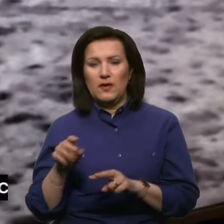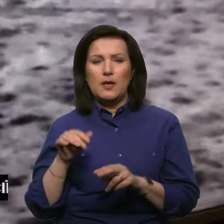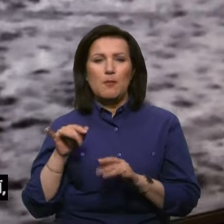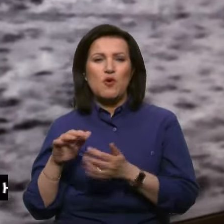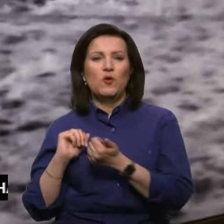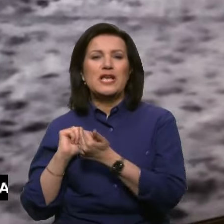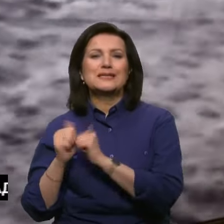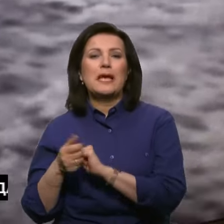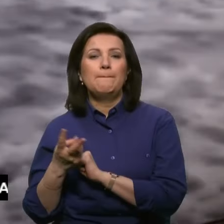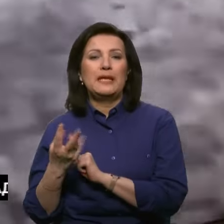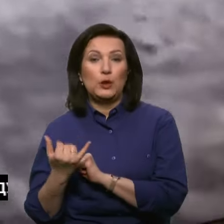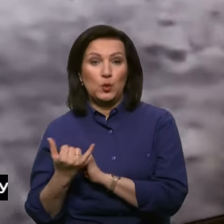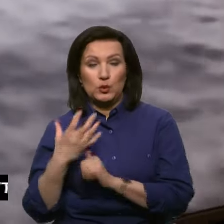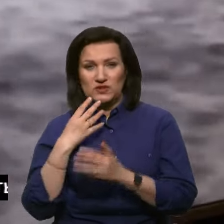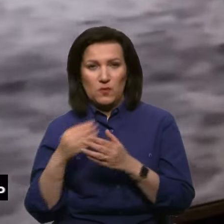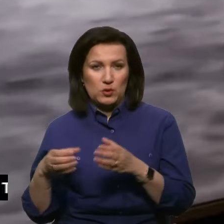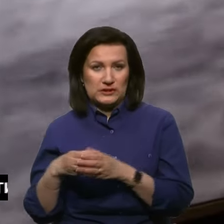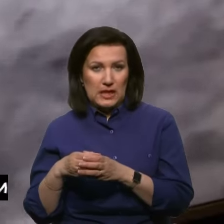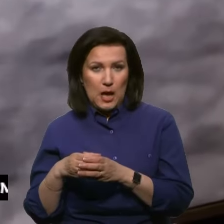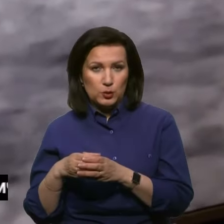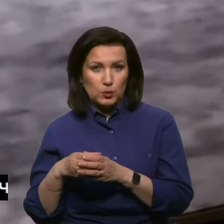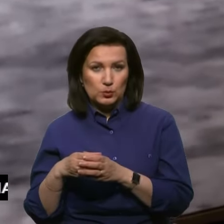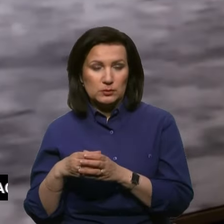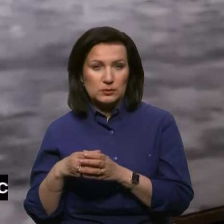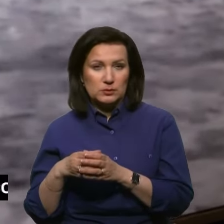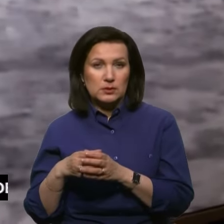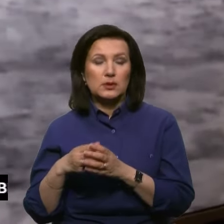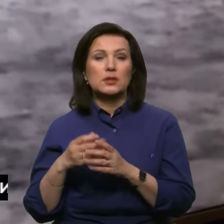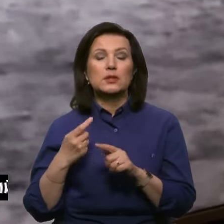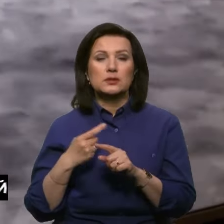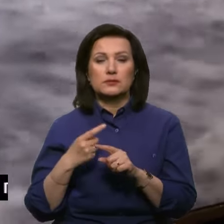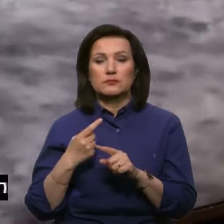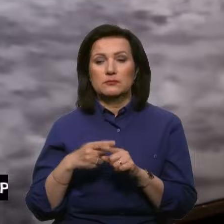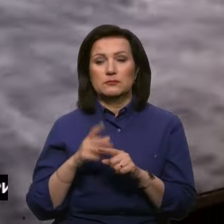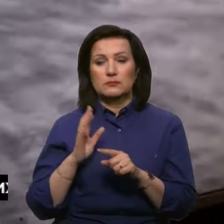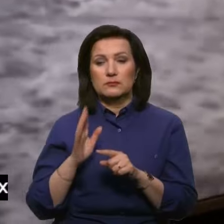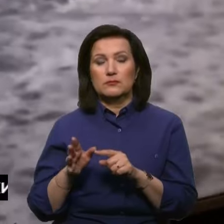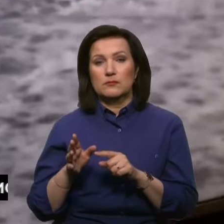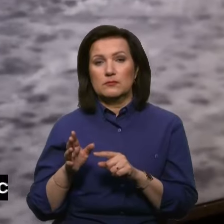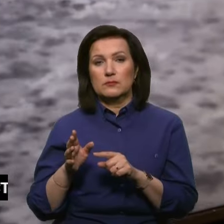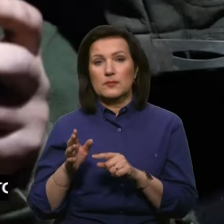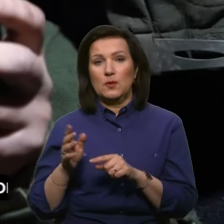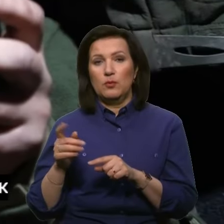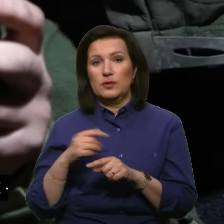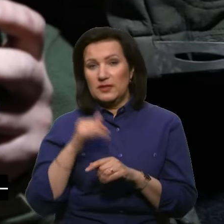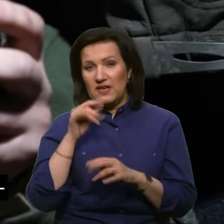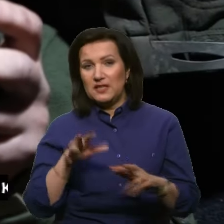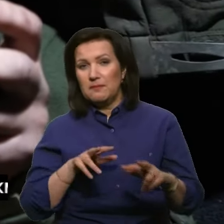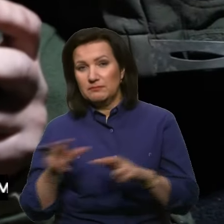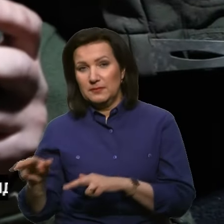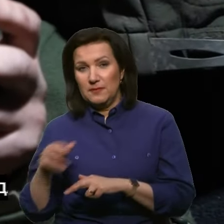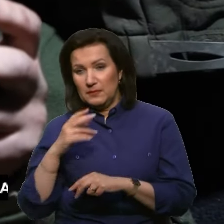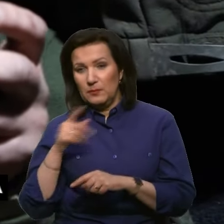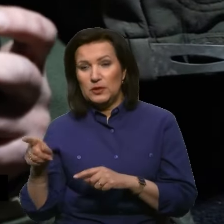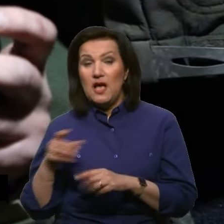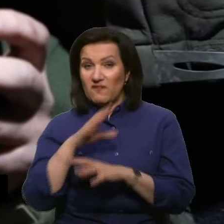заміну свого складу. Зараз ми будемо відсікати бажання вразити. Махно розповідає,